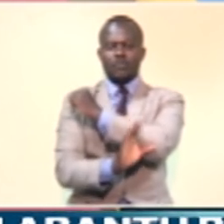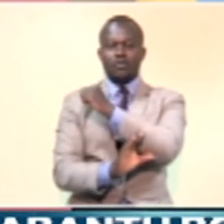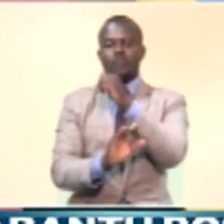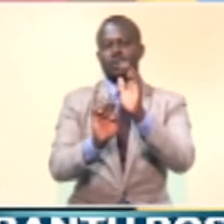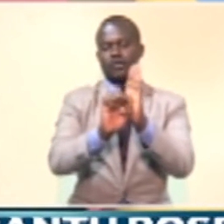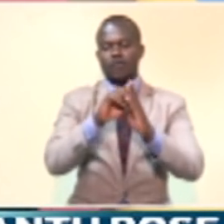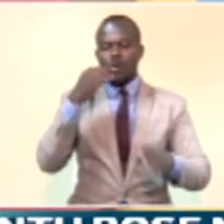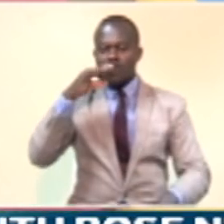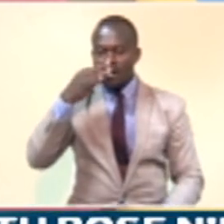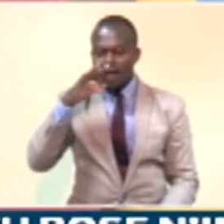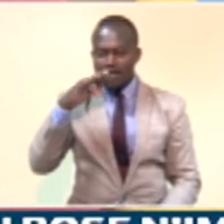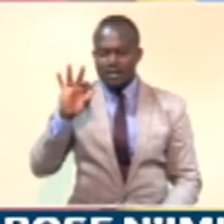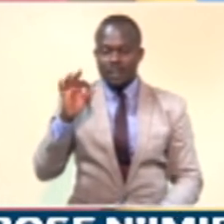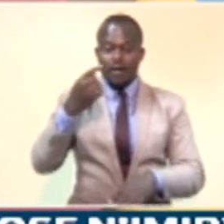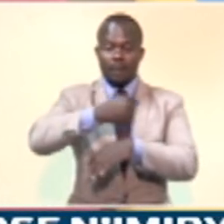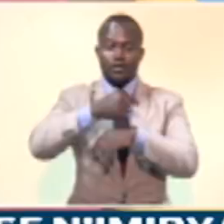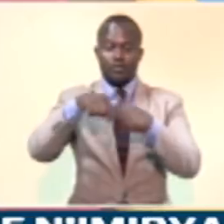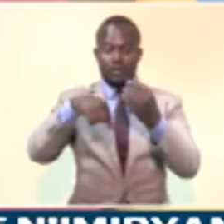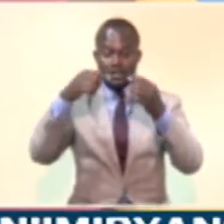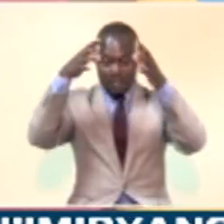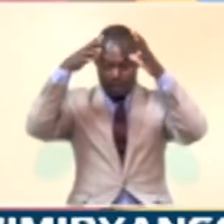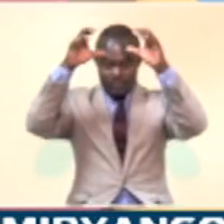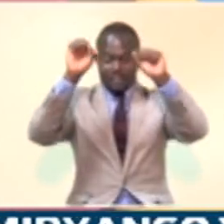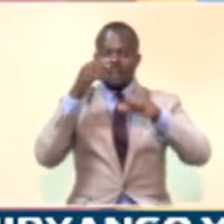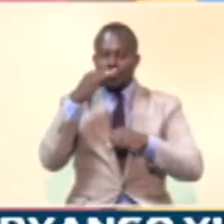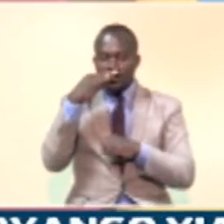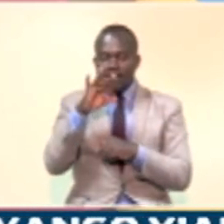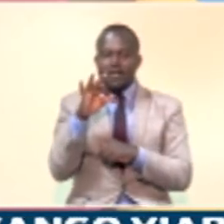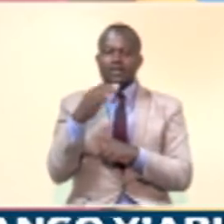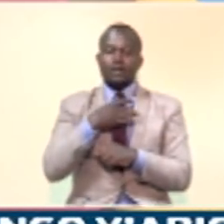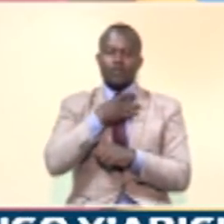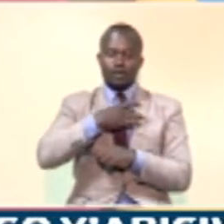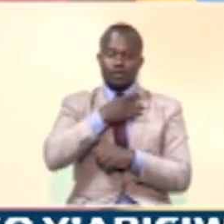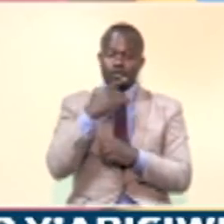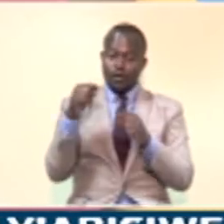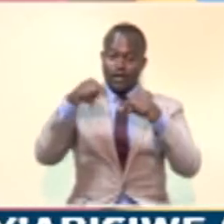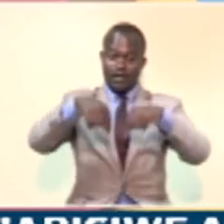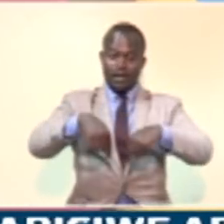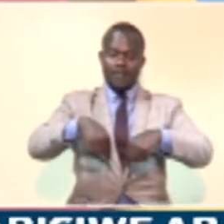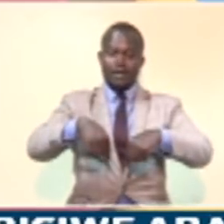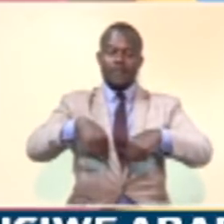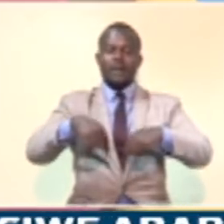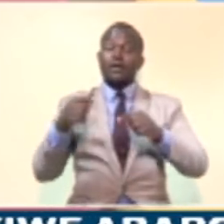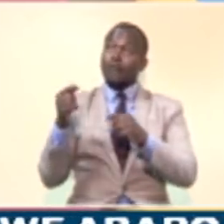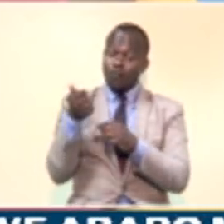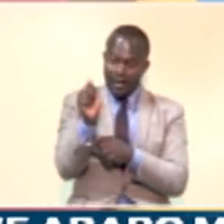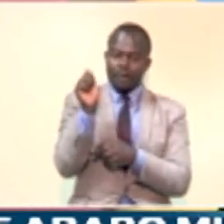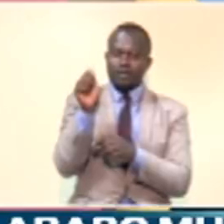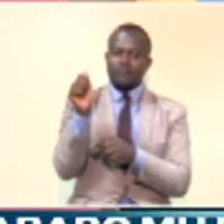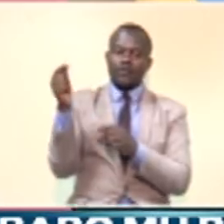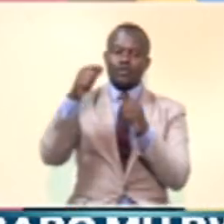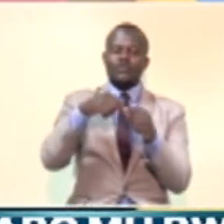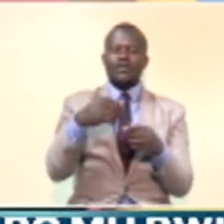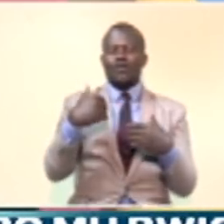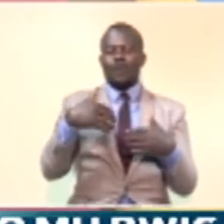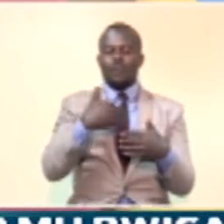Bufaransa. Uyu munsi Perezida w'Ubufaransa watusuye, kuza kwe byari